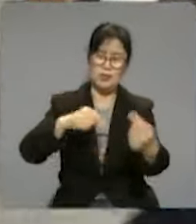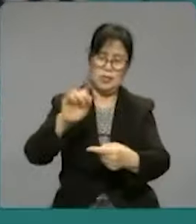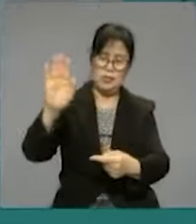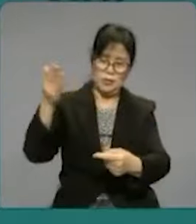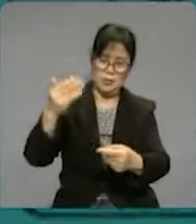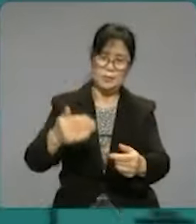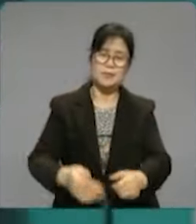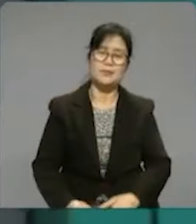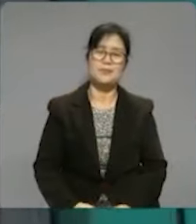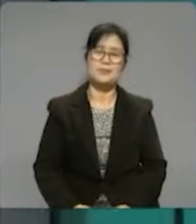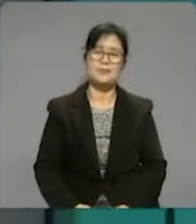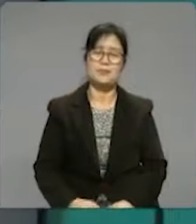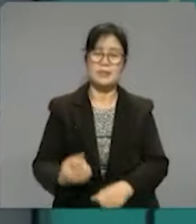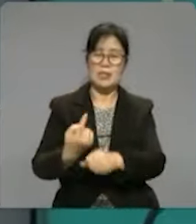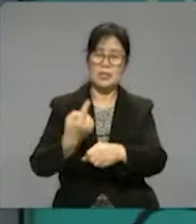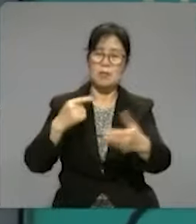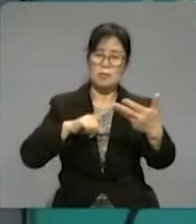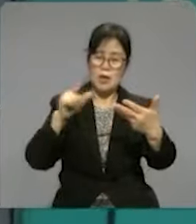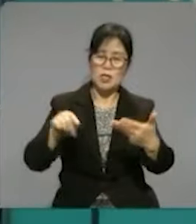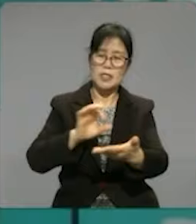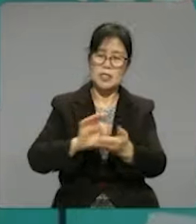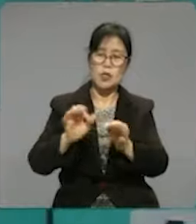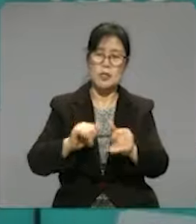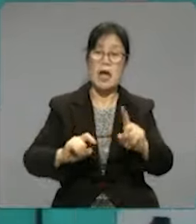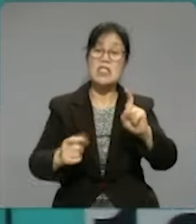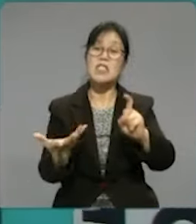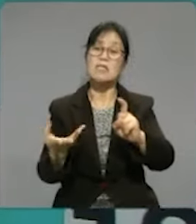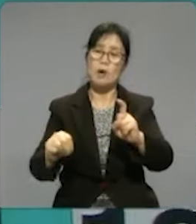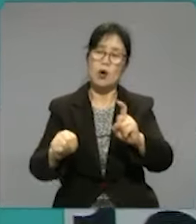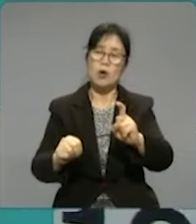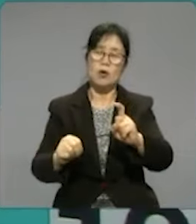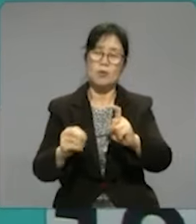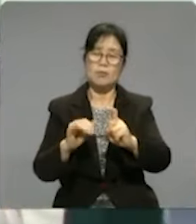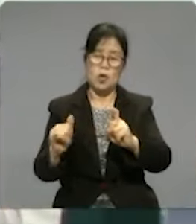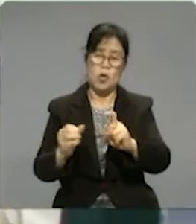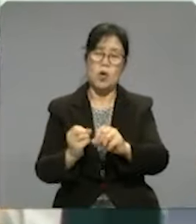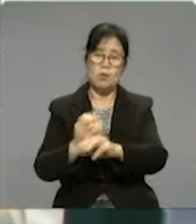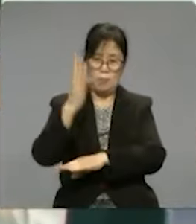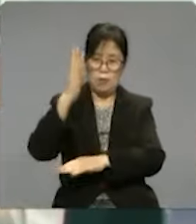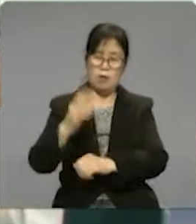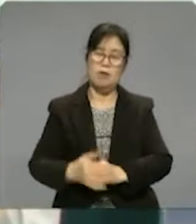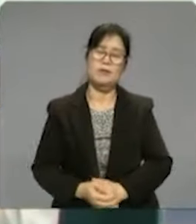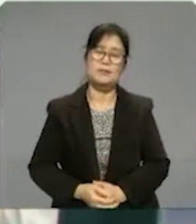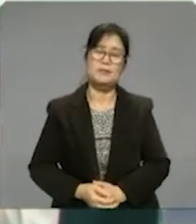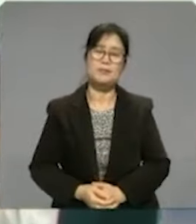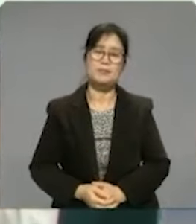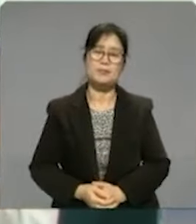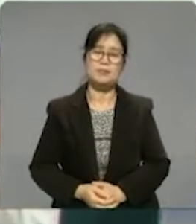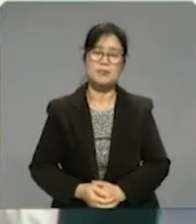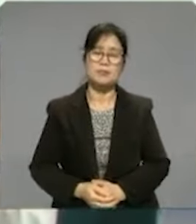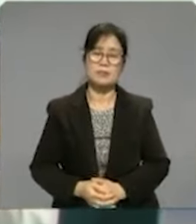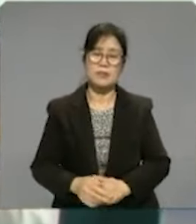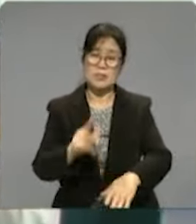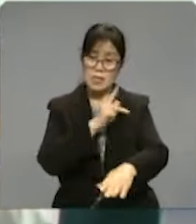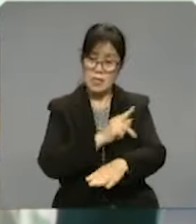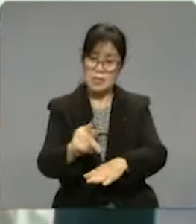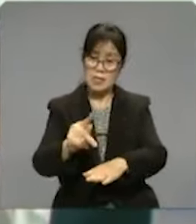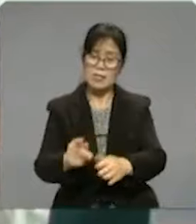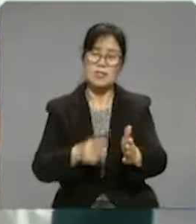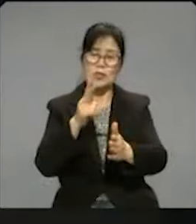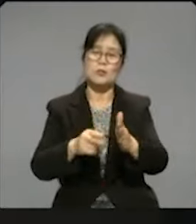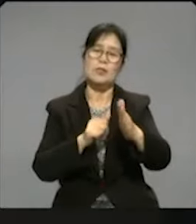됐습니다. 지난해 8월 이용자 10억 명을 넘어서면서 KTX는 대표적 철도 교통수단으로 자리